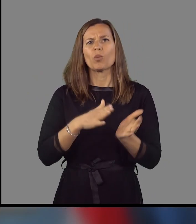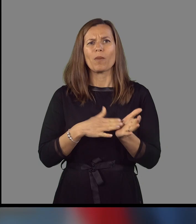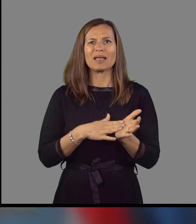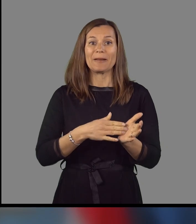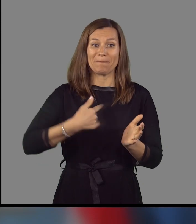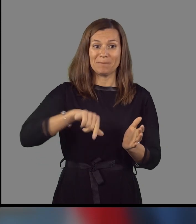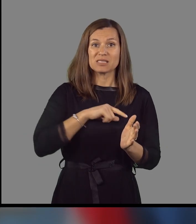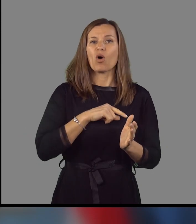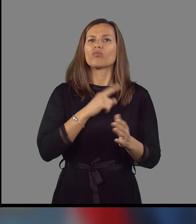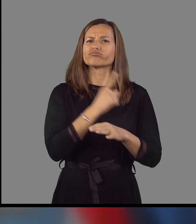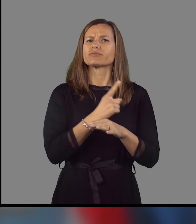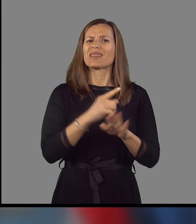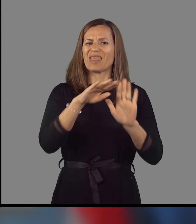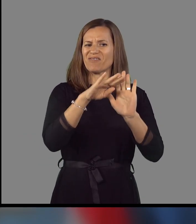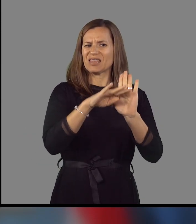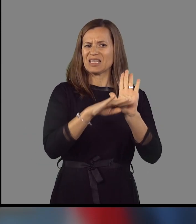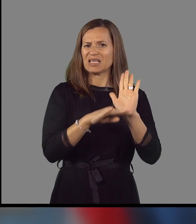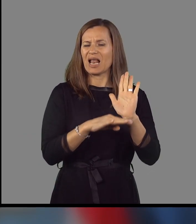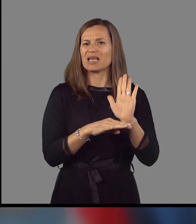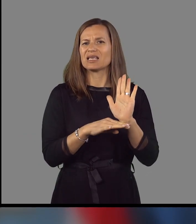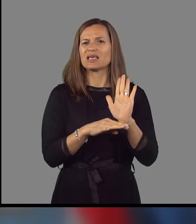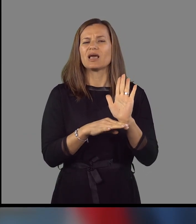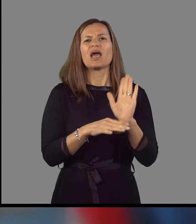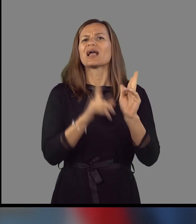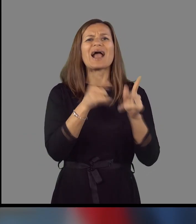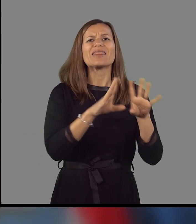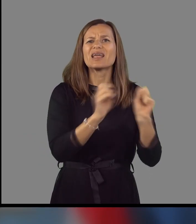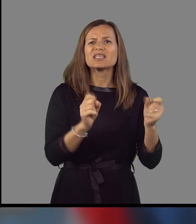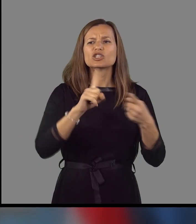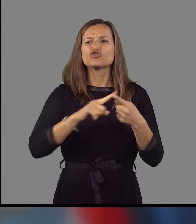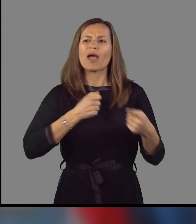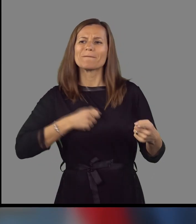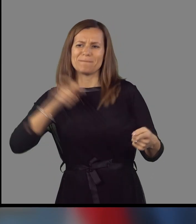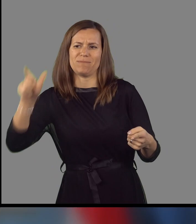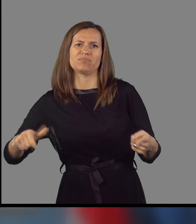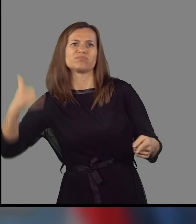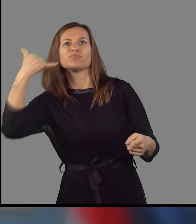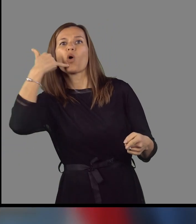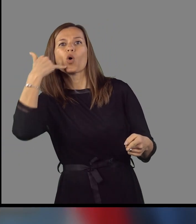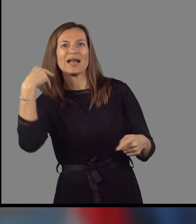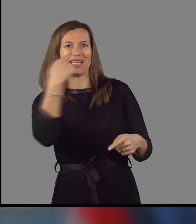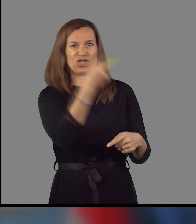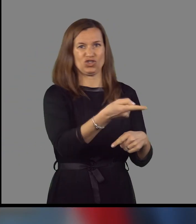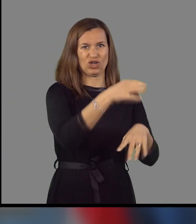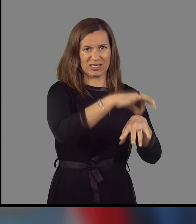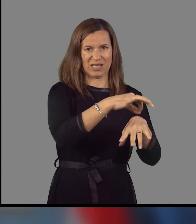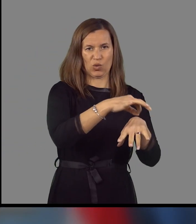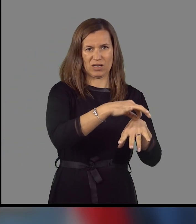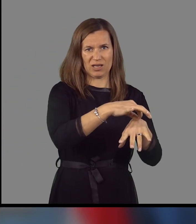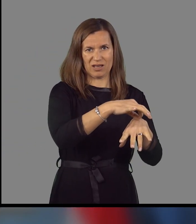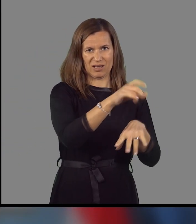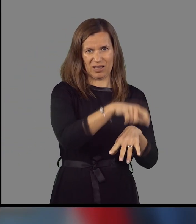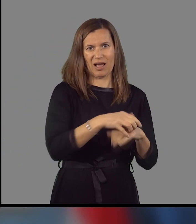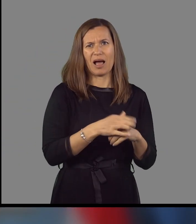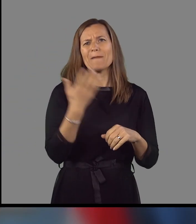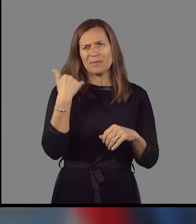pravzaprav pacient, ki pokliče, kot se spominjate, smo že oblikovali in v javnost posredovali tudi z naših spletnih